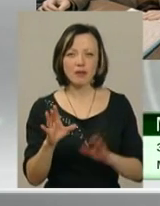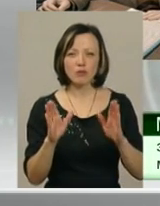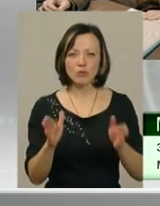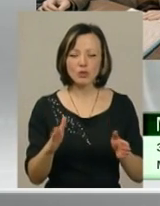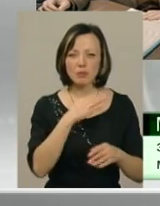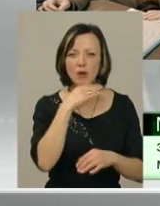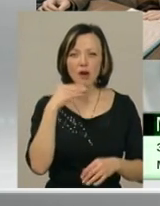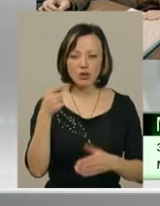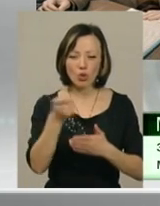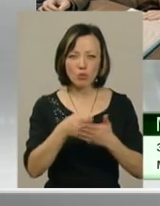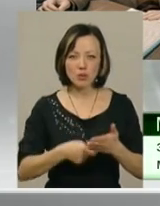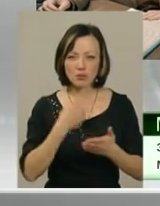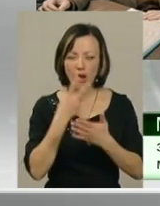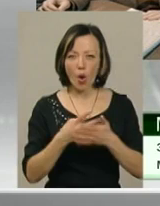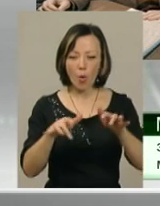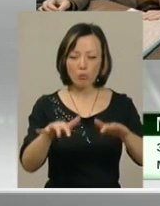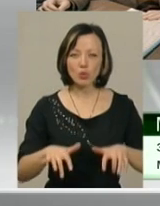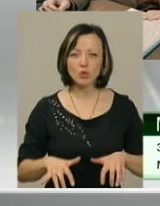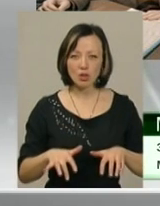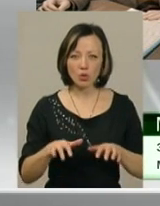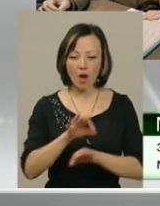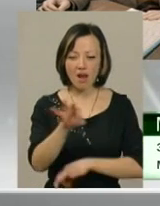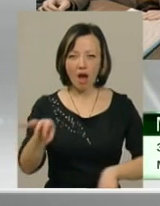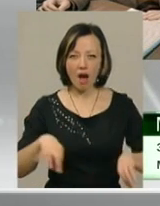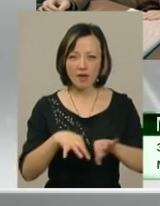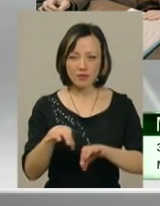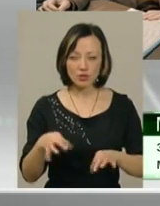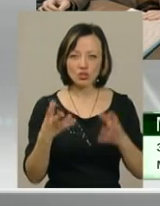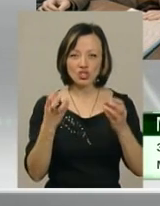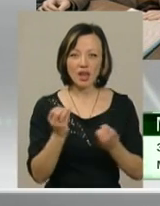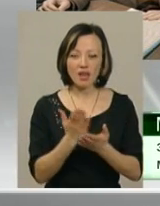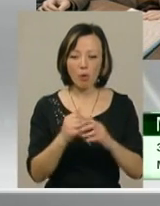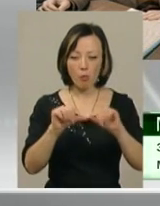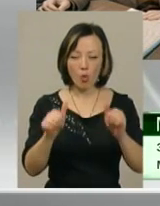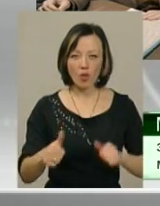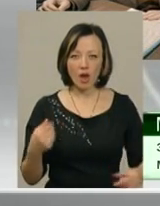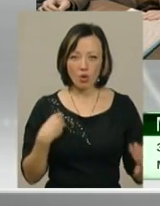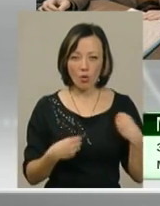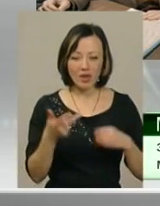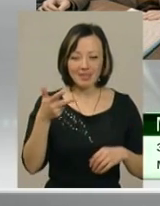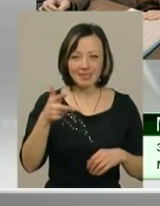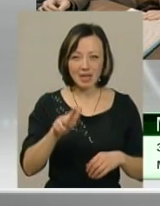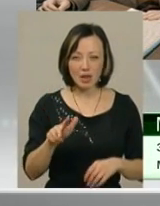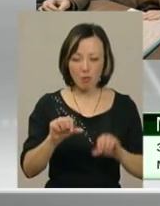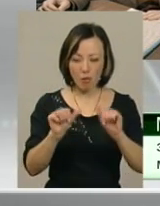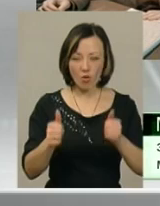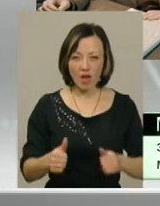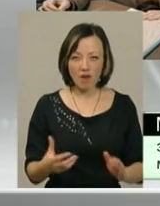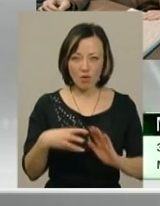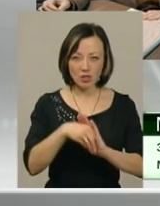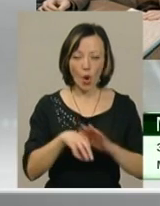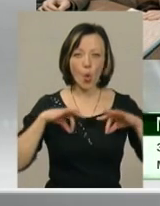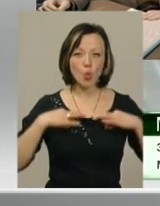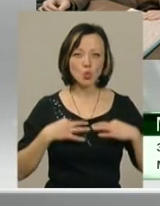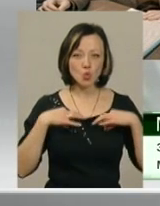робіт представлених комп'ютерною графікою. Ще 6 моделей одягу, 3 моделі з колекції «Гуцульська